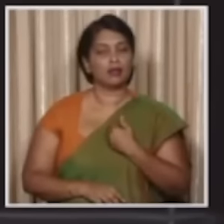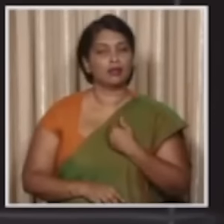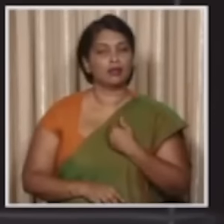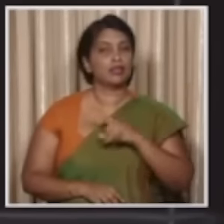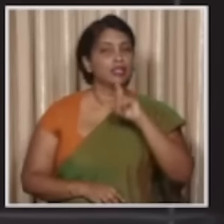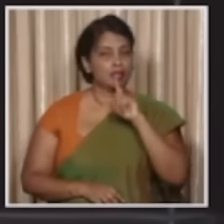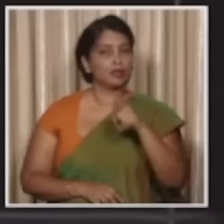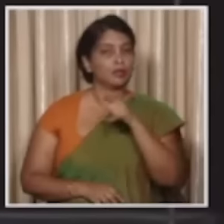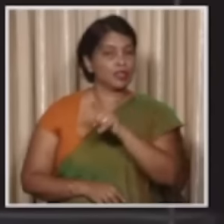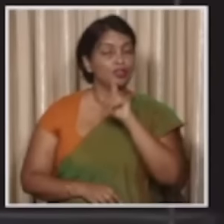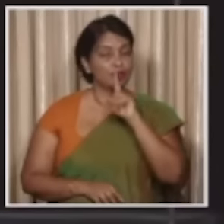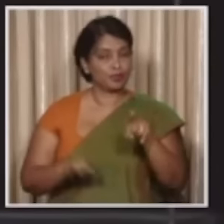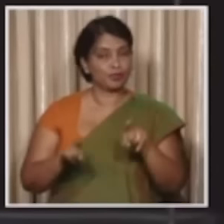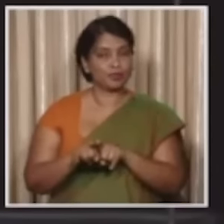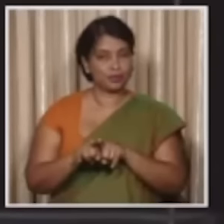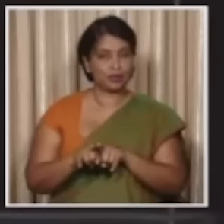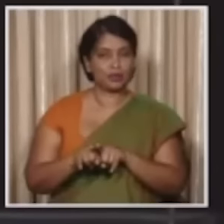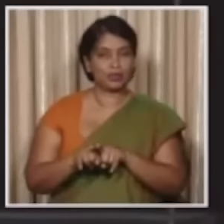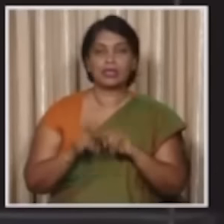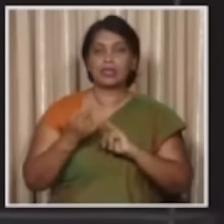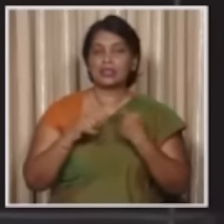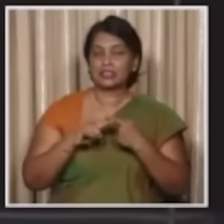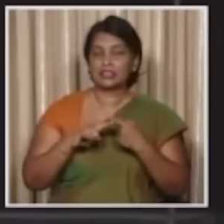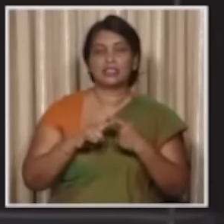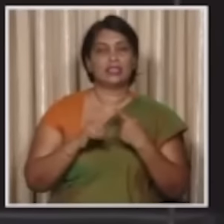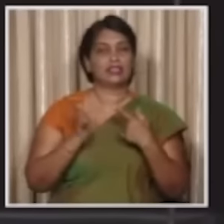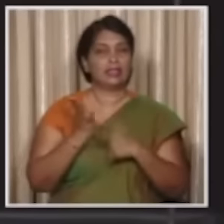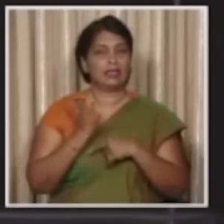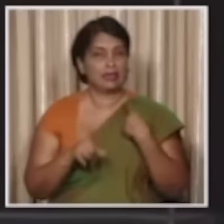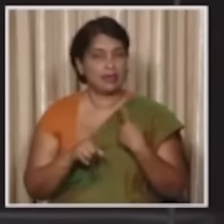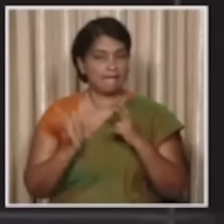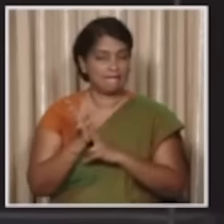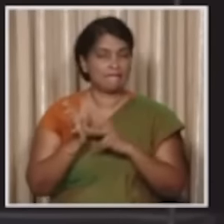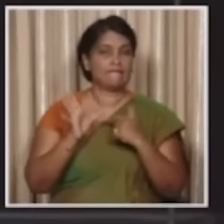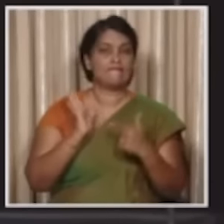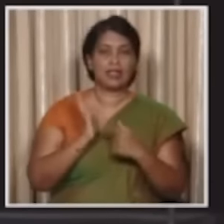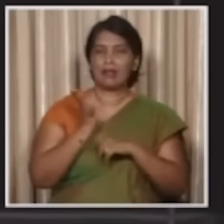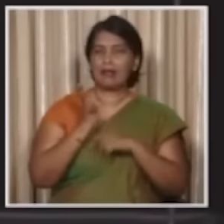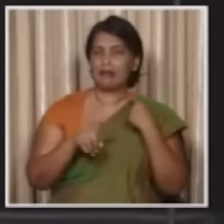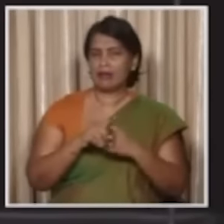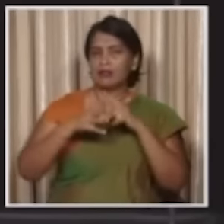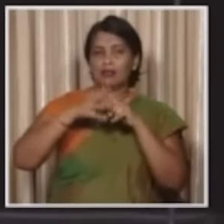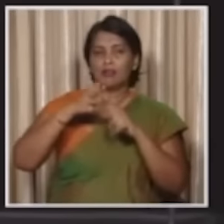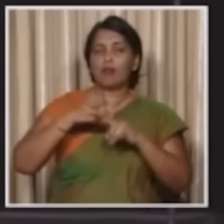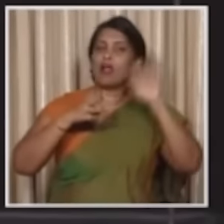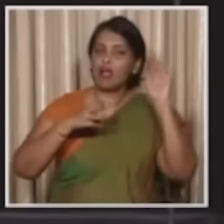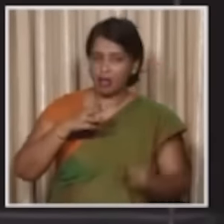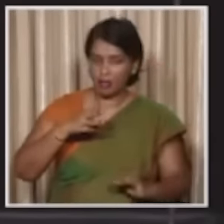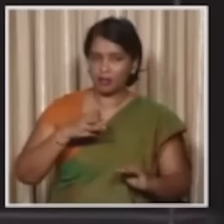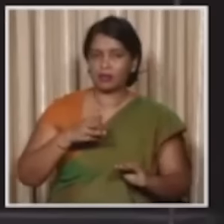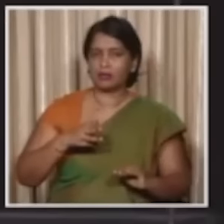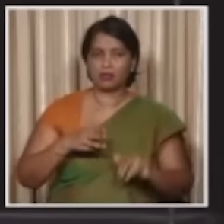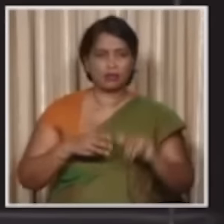ඉල්ලීමක් හැටියට ඔය ඔබතුමා කිව්ව සෙස්බද්ද වැට් එක ඔය බදු වර්ග තුනක් අඩු කරා.